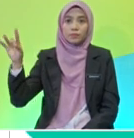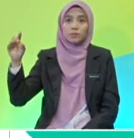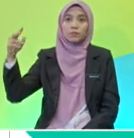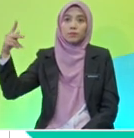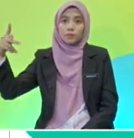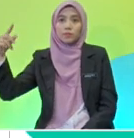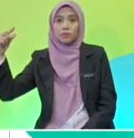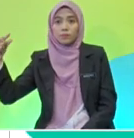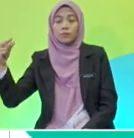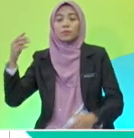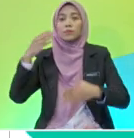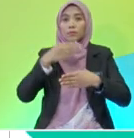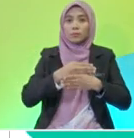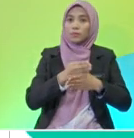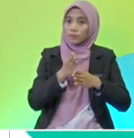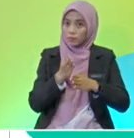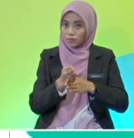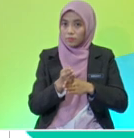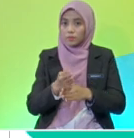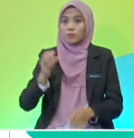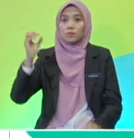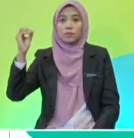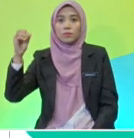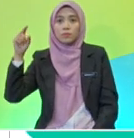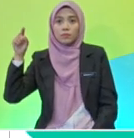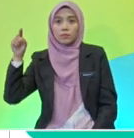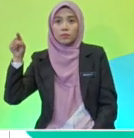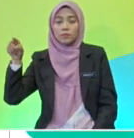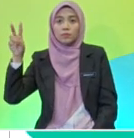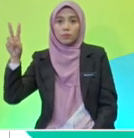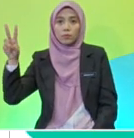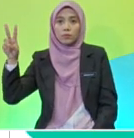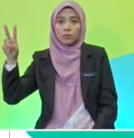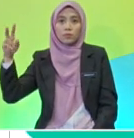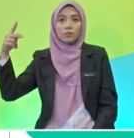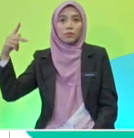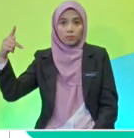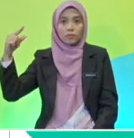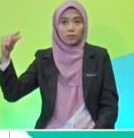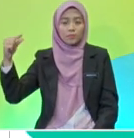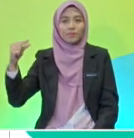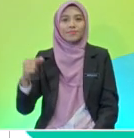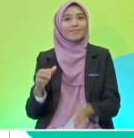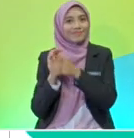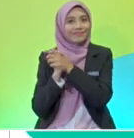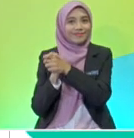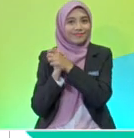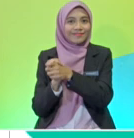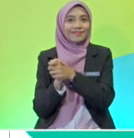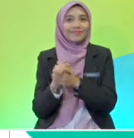bahagia Syifa puluhan Duo ceji itu adalah ayat matematika yang sebenarnya Tapi tak petani